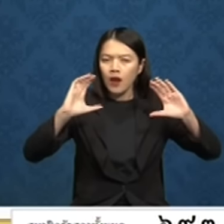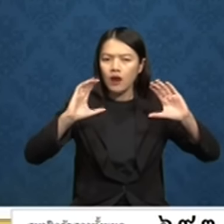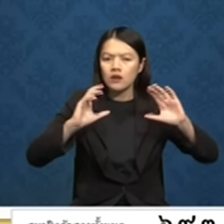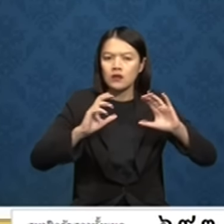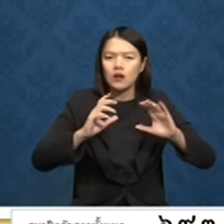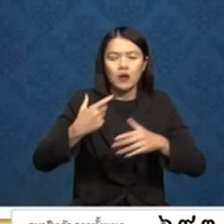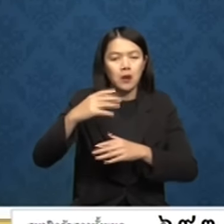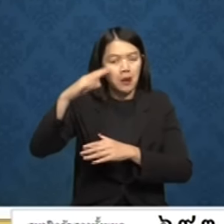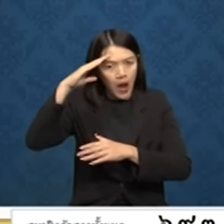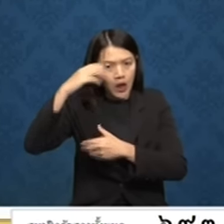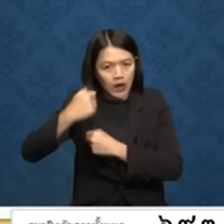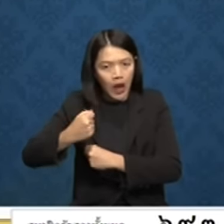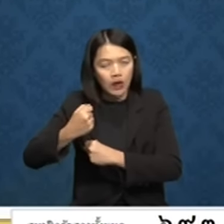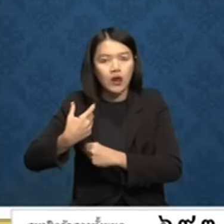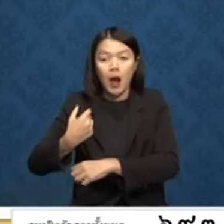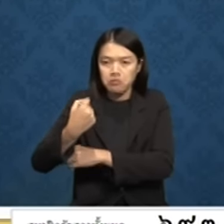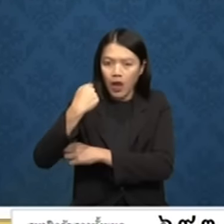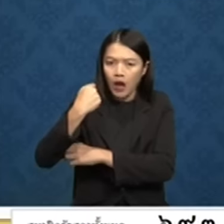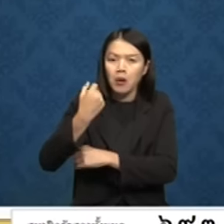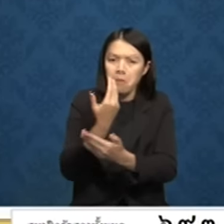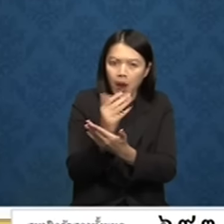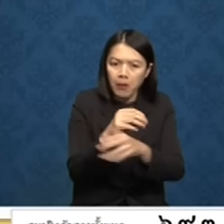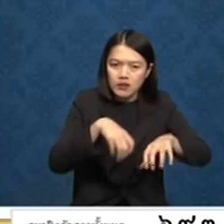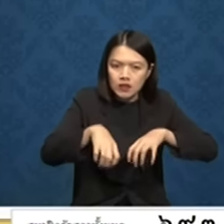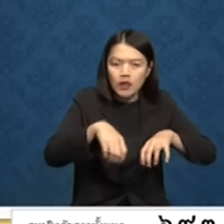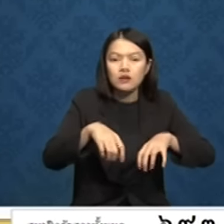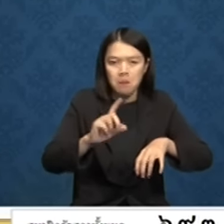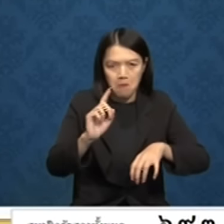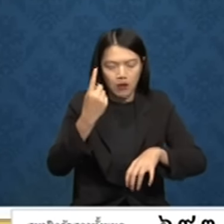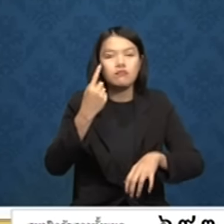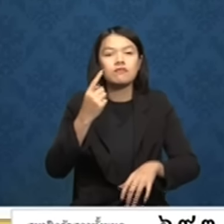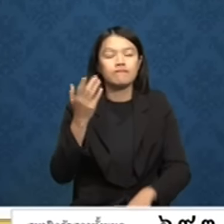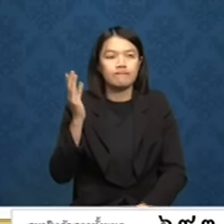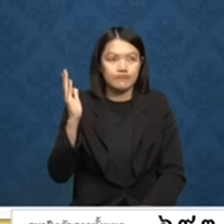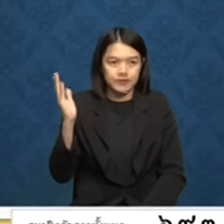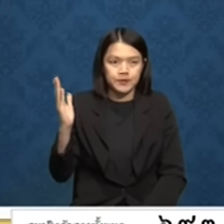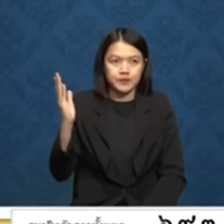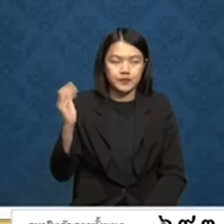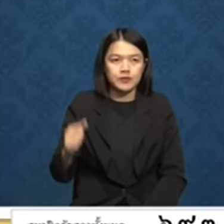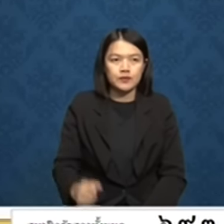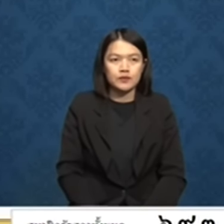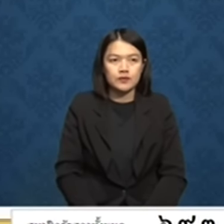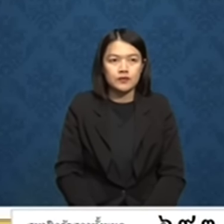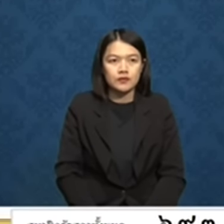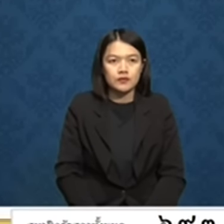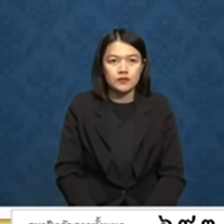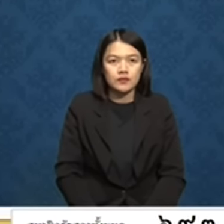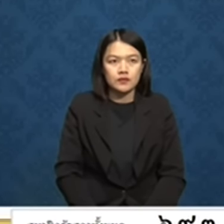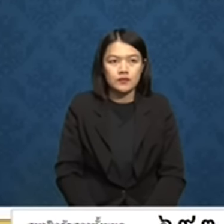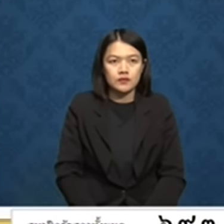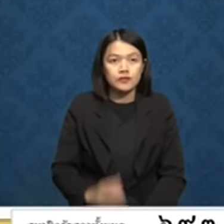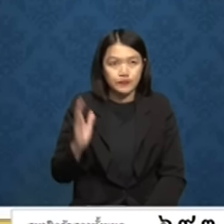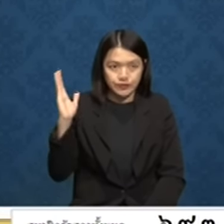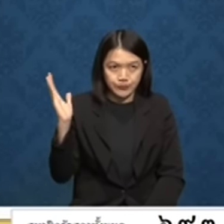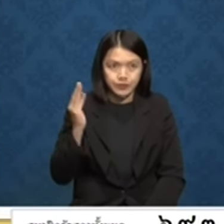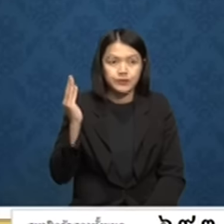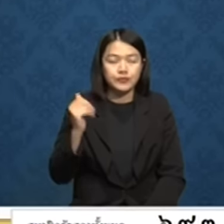องทัพรวมถึงการกระจายอำนาจด้วยน่าสนใจมากสำหรับผมสไลด์ถัดไปครับผมว่านี่คือการขอสไลด์ถัดไ